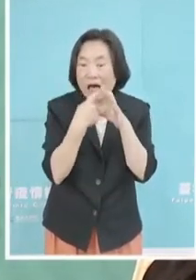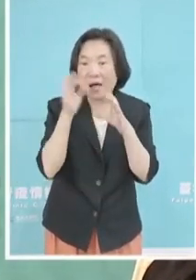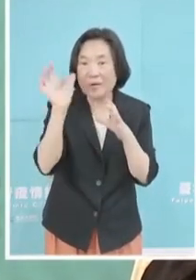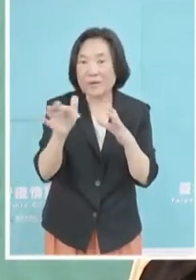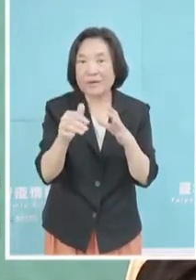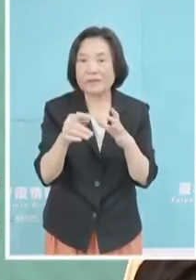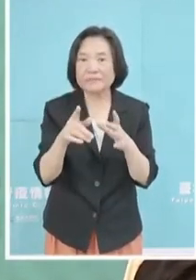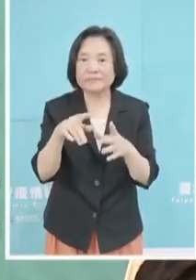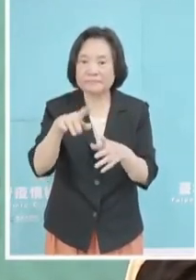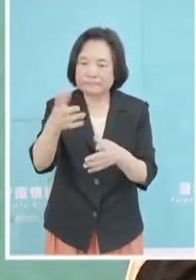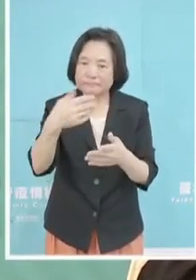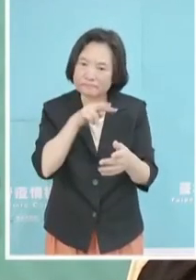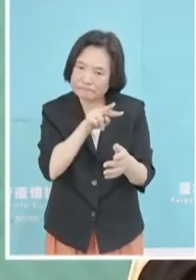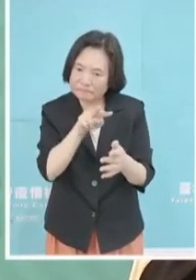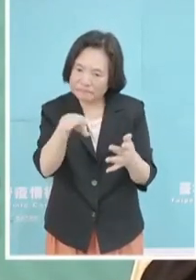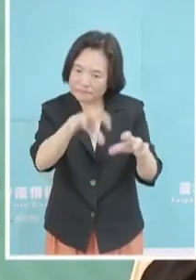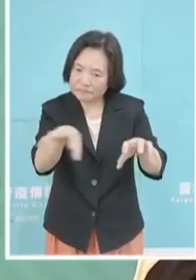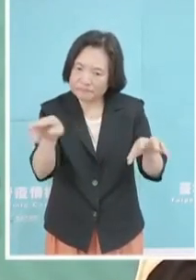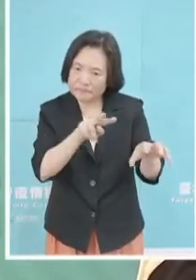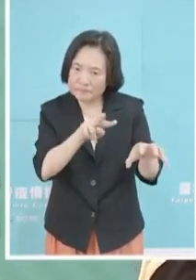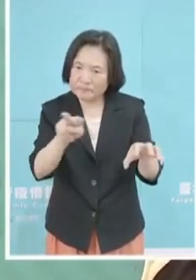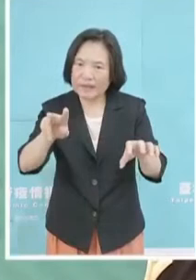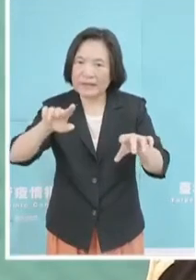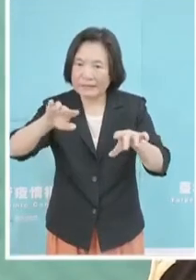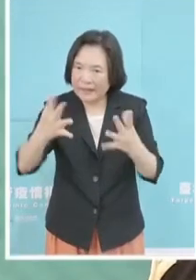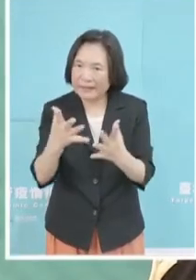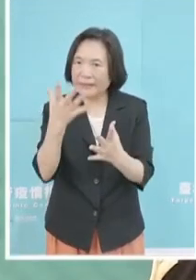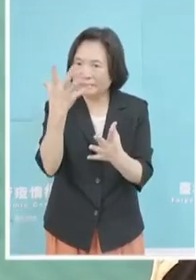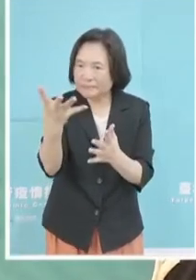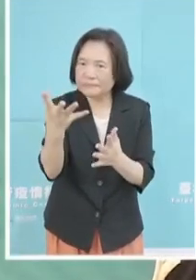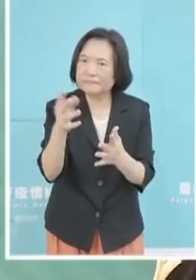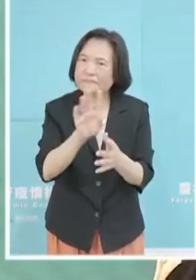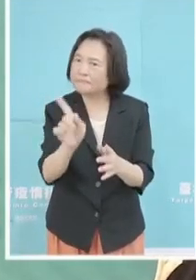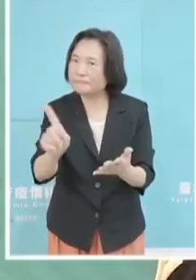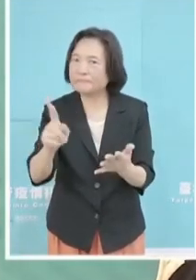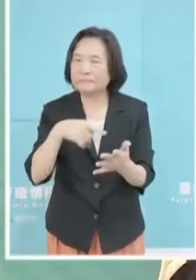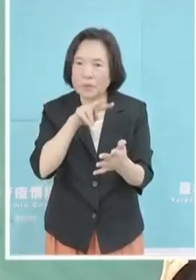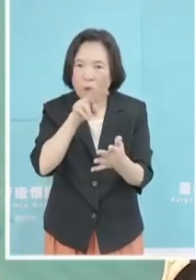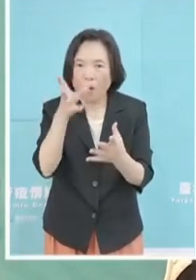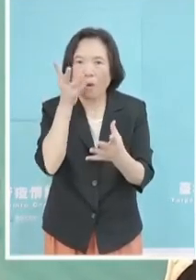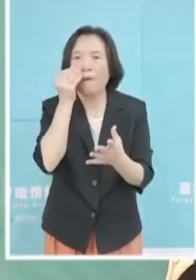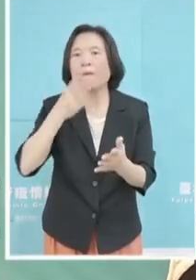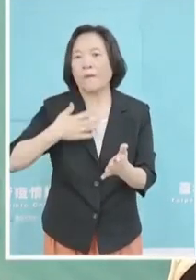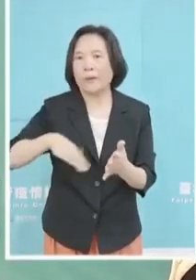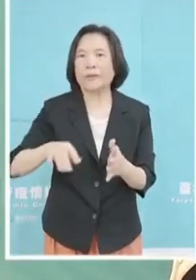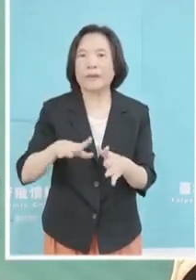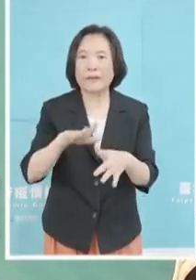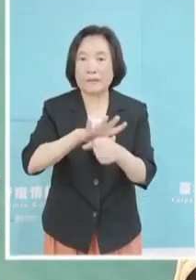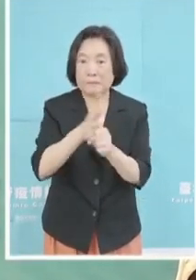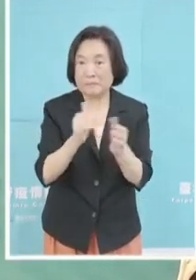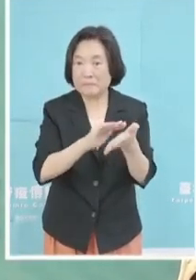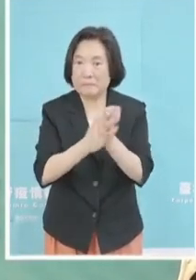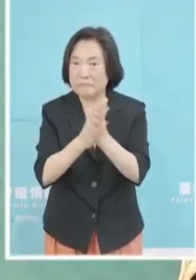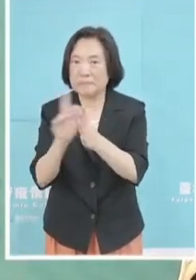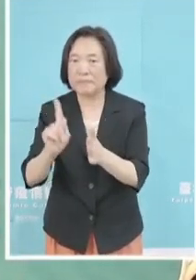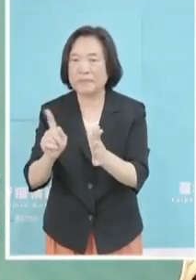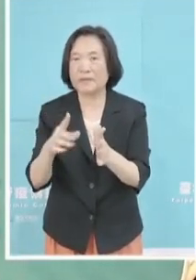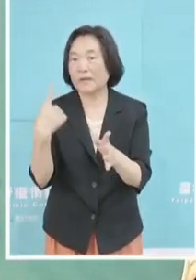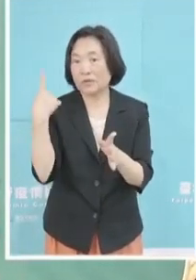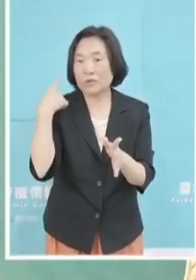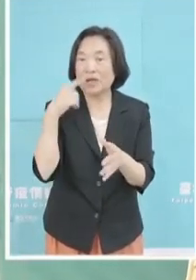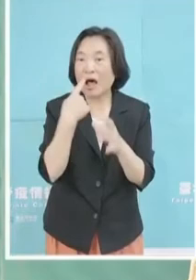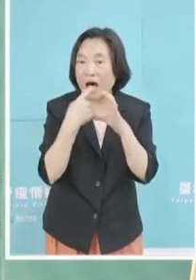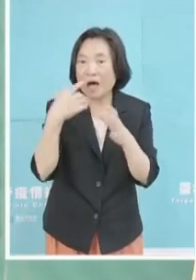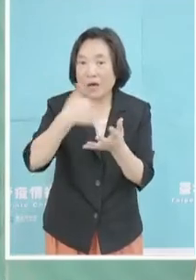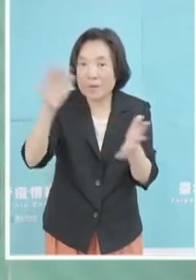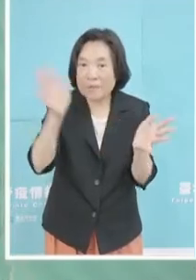还是可以给我们一个大区域的样本的哈，那我们再知道它的变化。那昨天快筛的数量